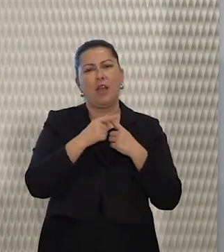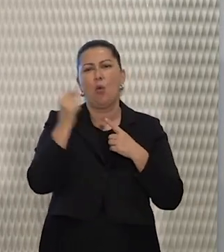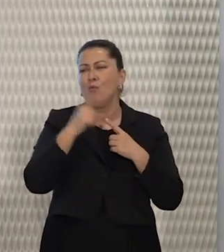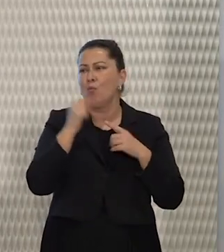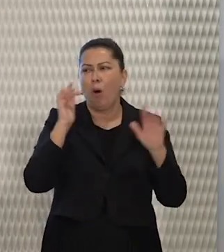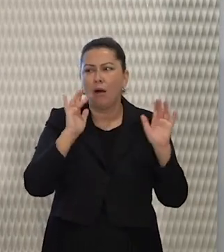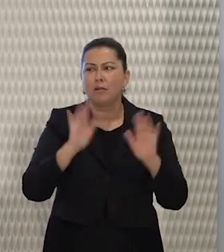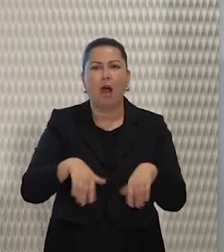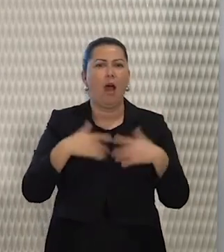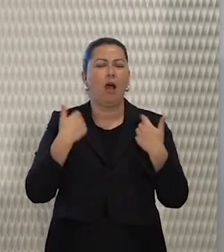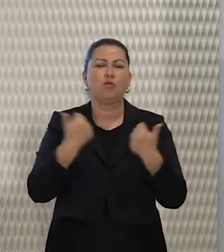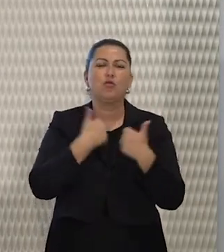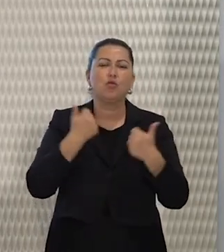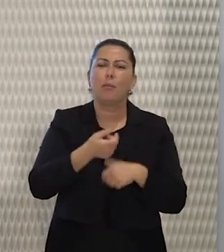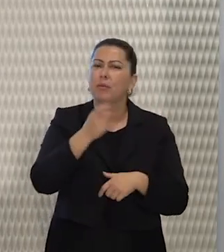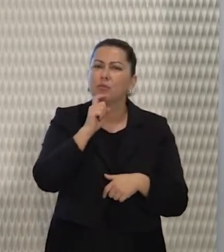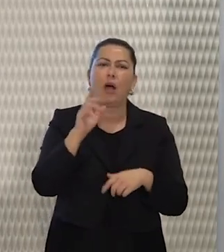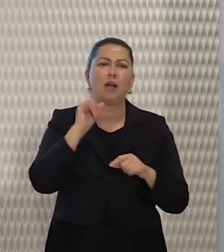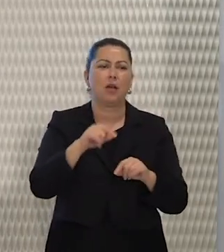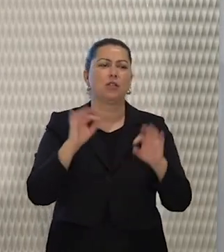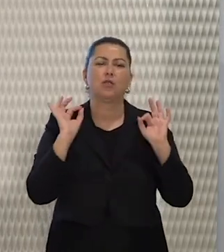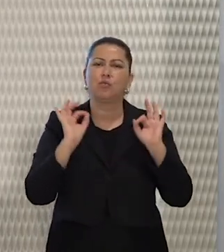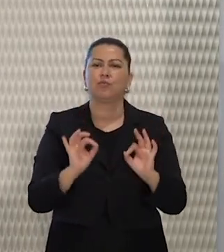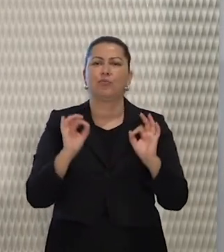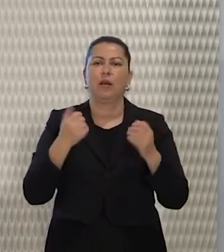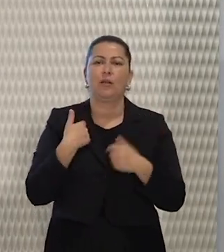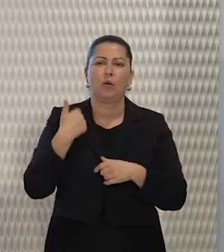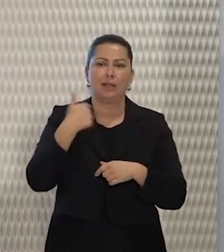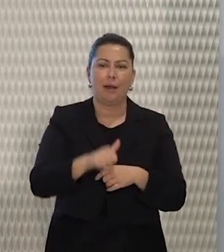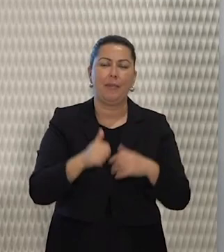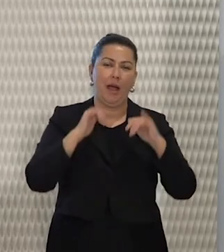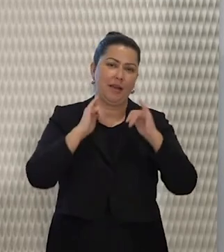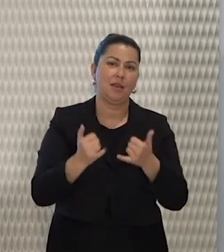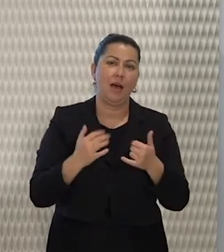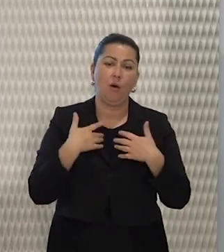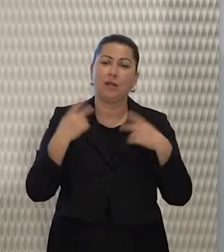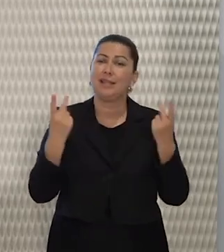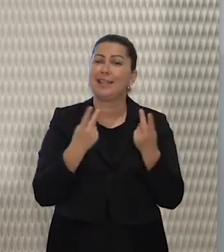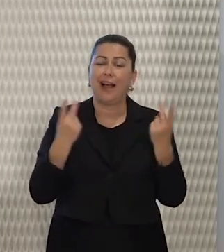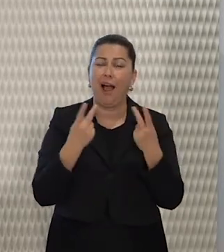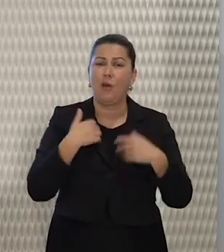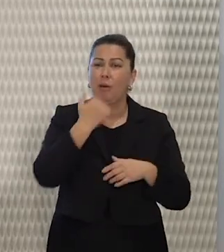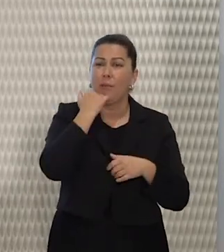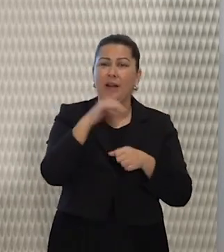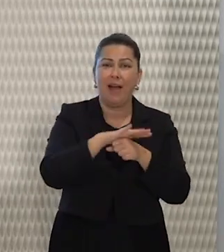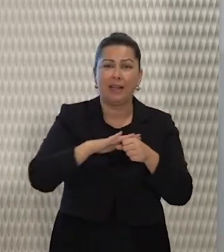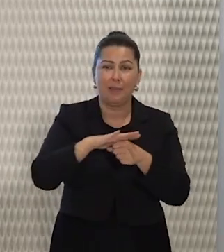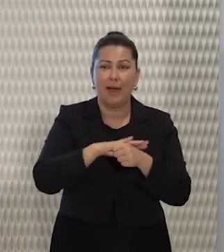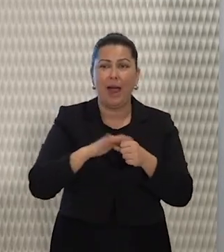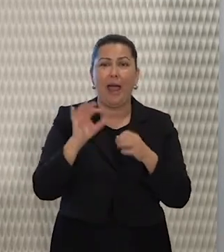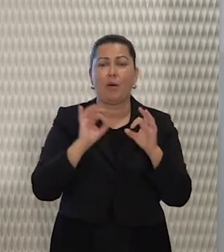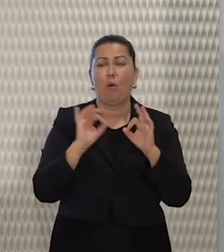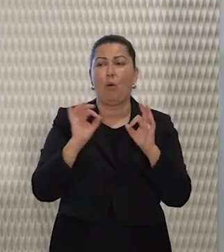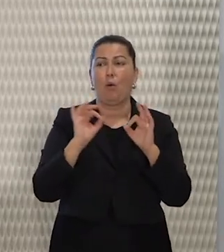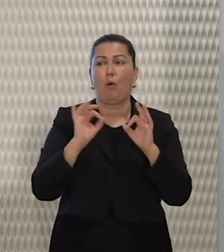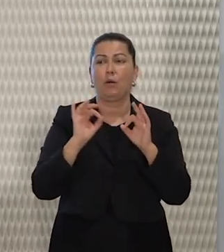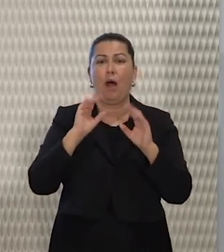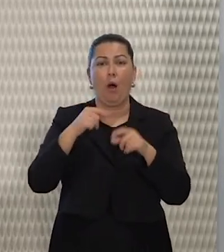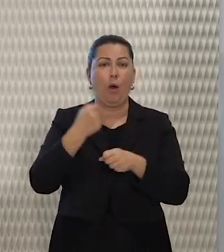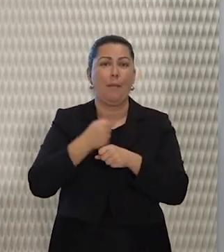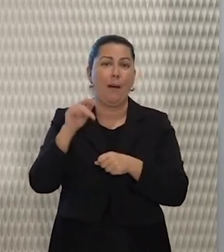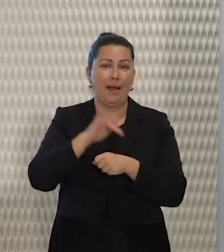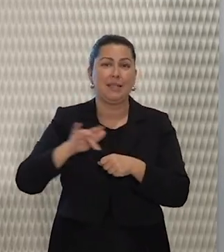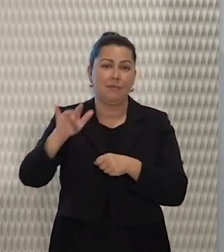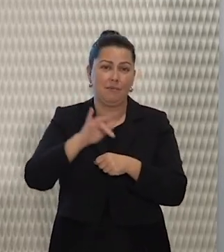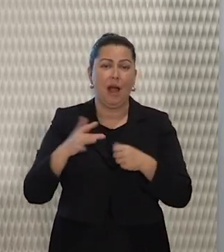mehrfach mitbekommen. Das tut gut, das gehört dazu. Und es ist egal, ob das den Privatbereich betrifft oder letztlich auch den